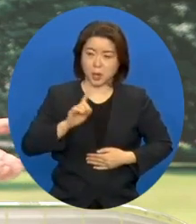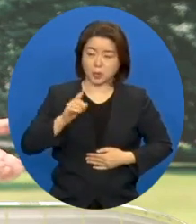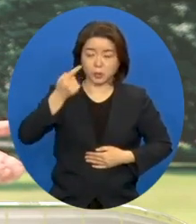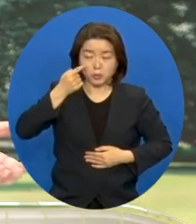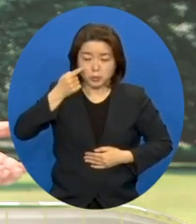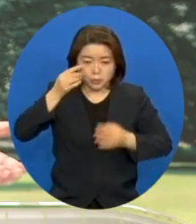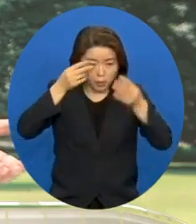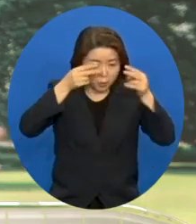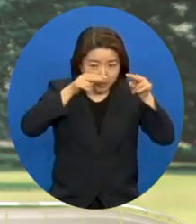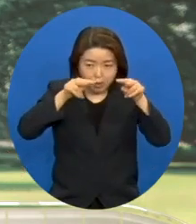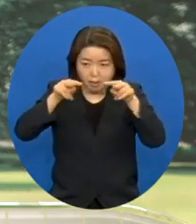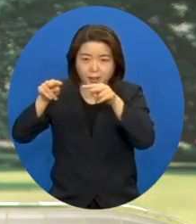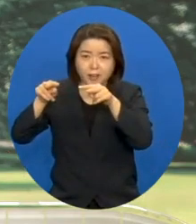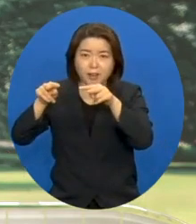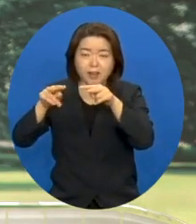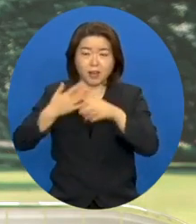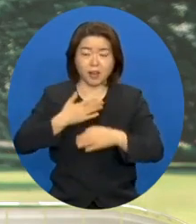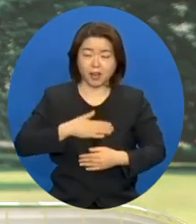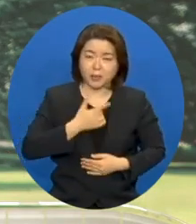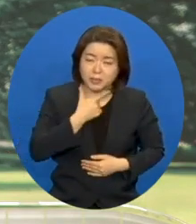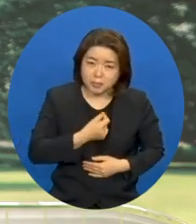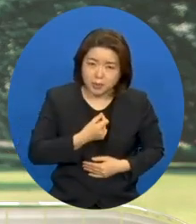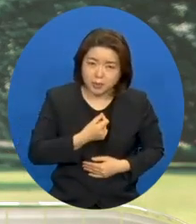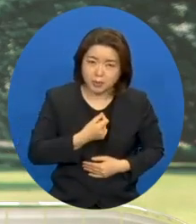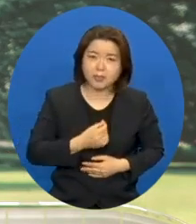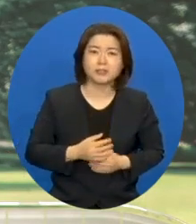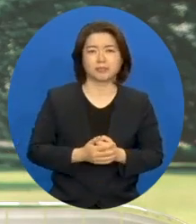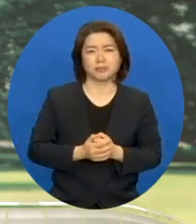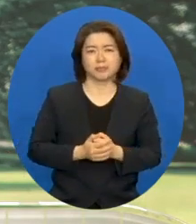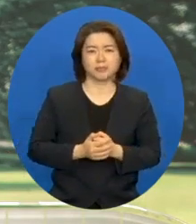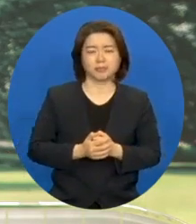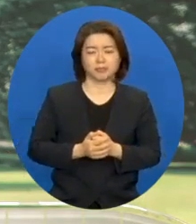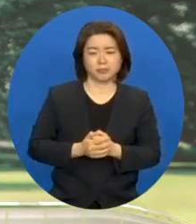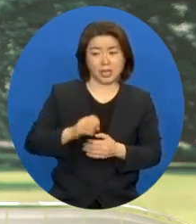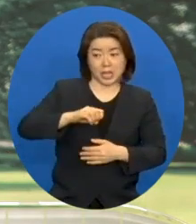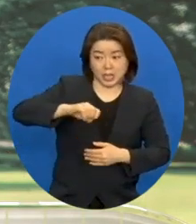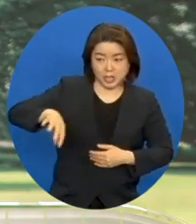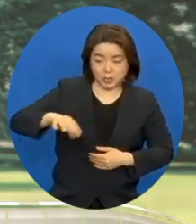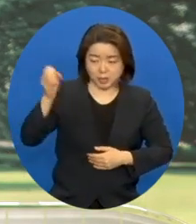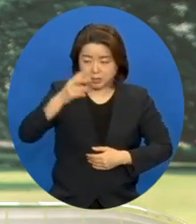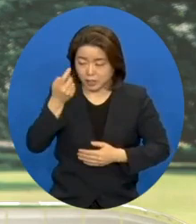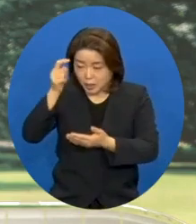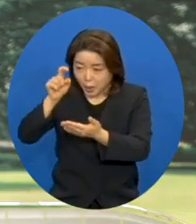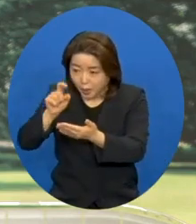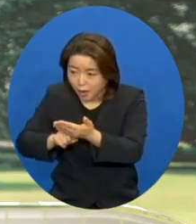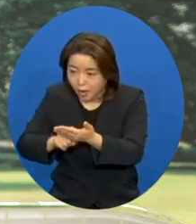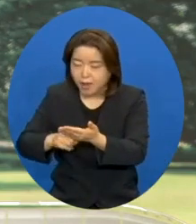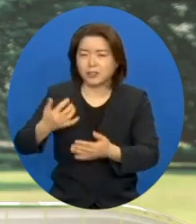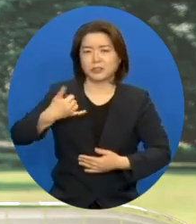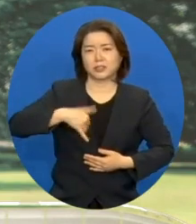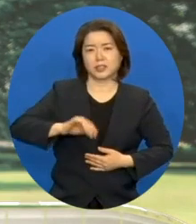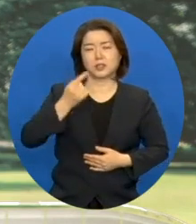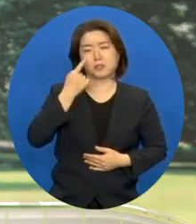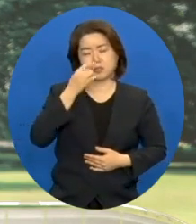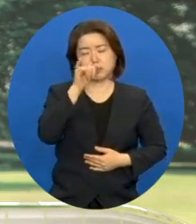보실까요? 알고 싶으세요? 잃어버렸다가 되찾은 자녀로 보는 거예요.